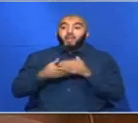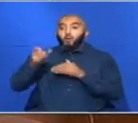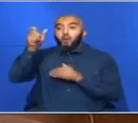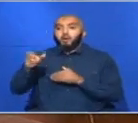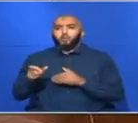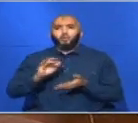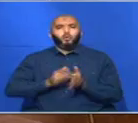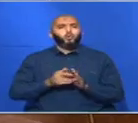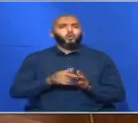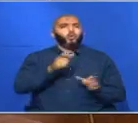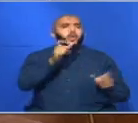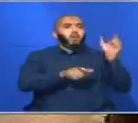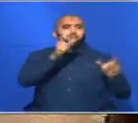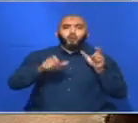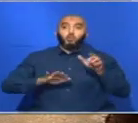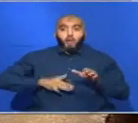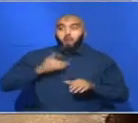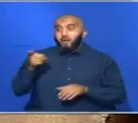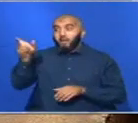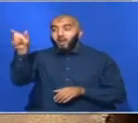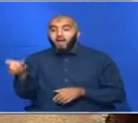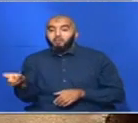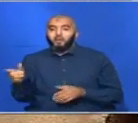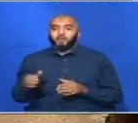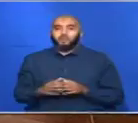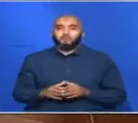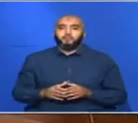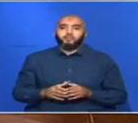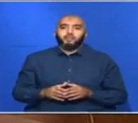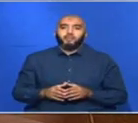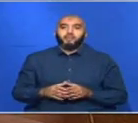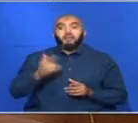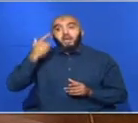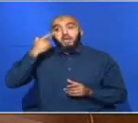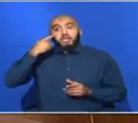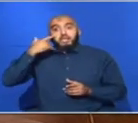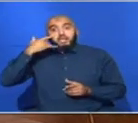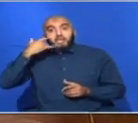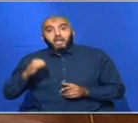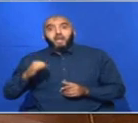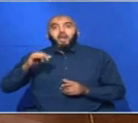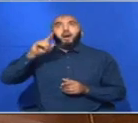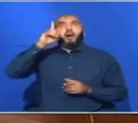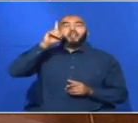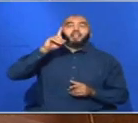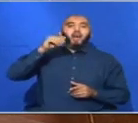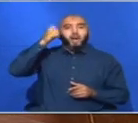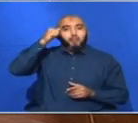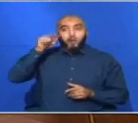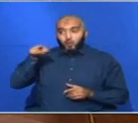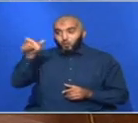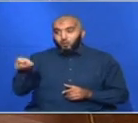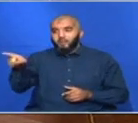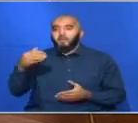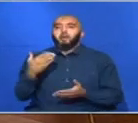عندما يذكرك المولى عز وجل في نفسه او في ملائ يعني خير منه فاعلم